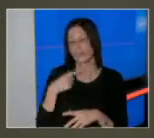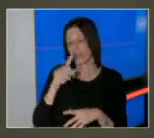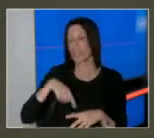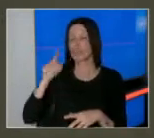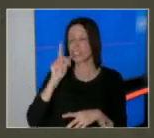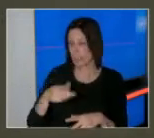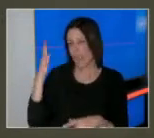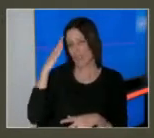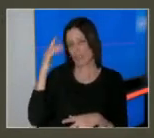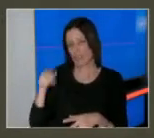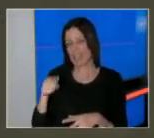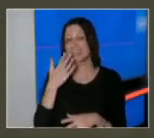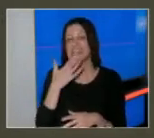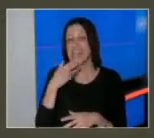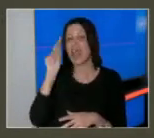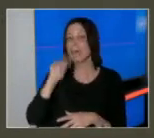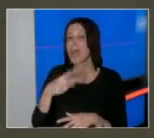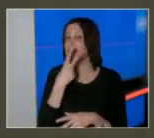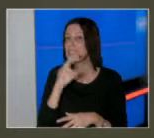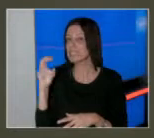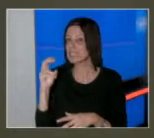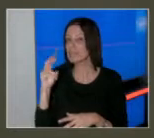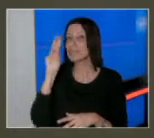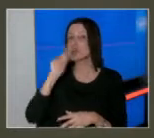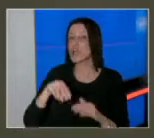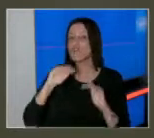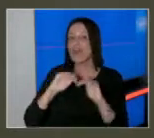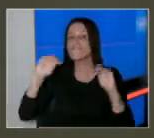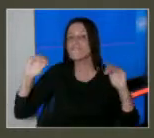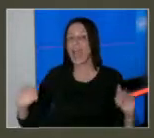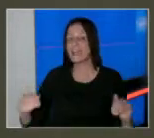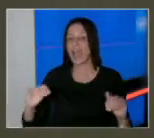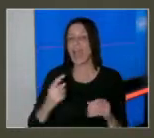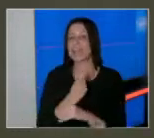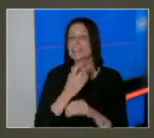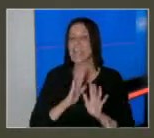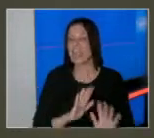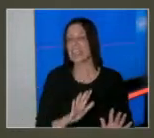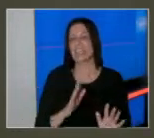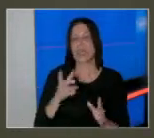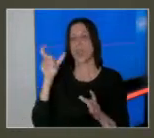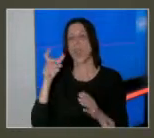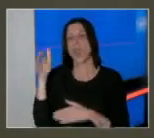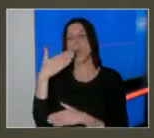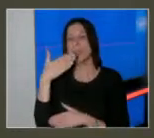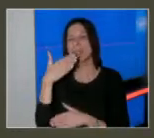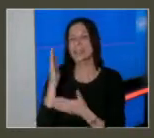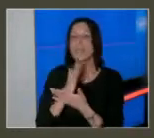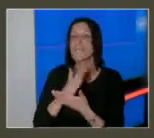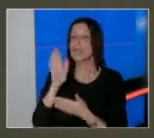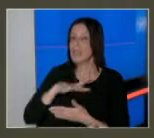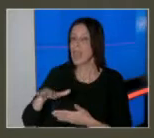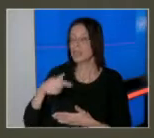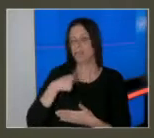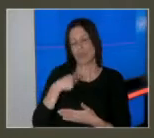ועלינו להכיר בכך שבישראל 2020 יש הפרדה גזענית, לאומית, בין ילדים.